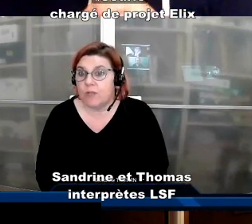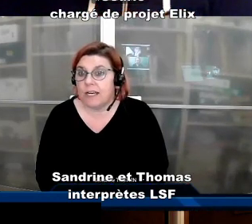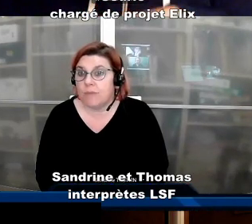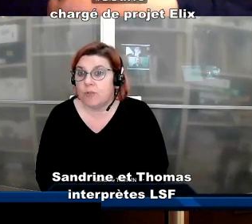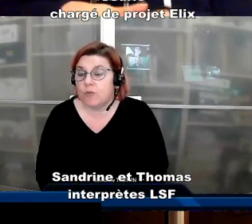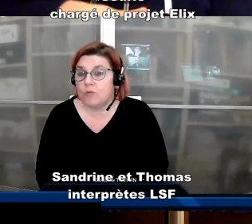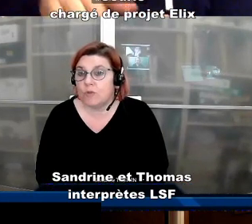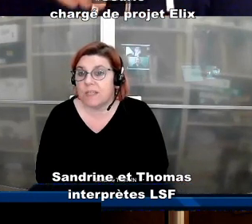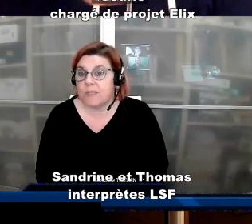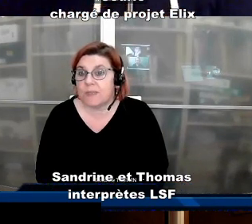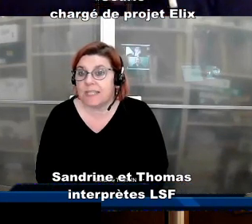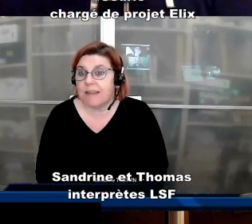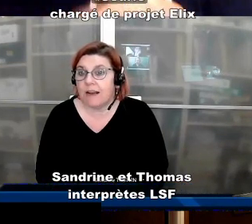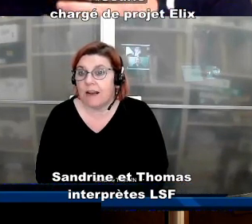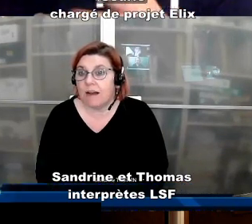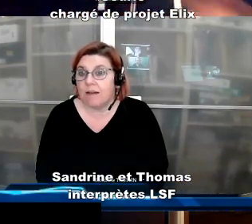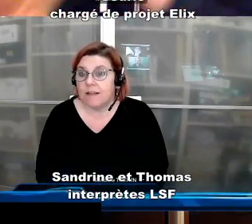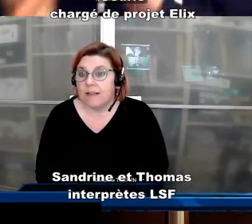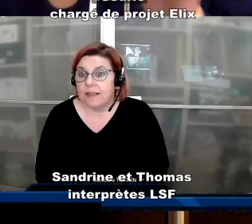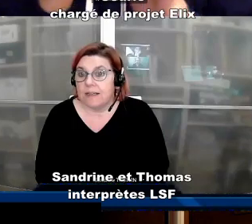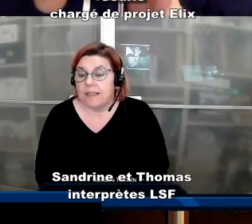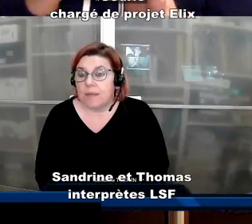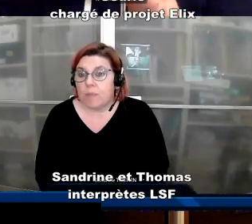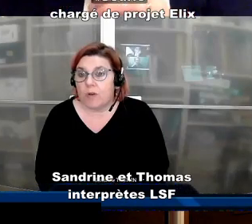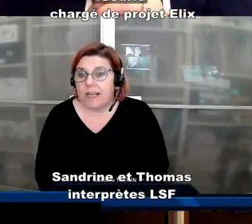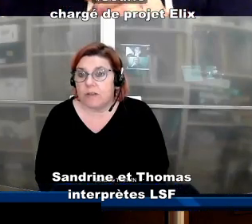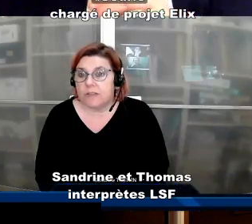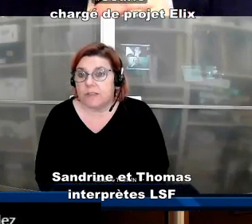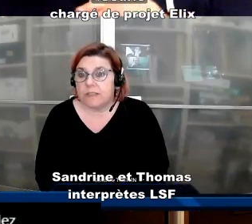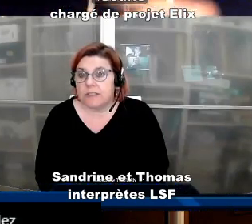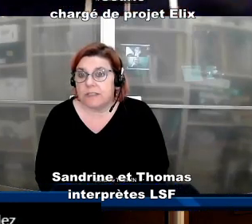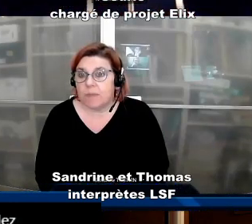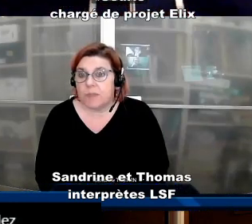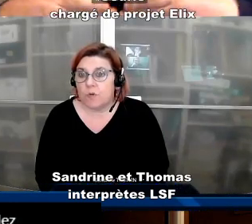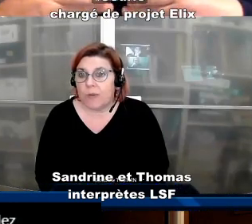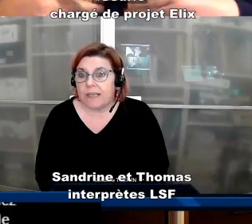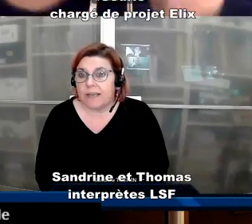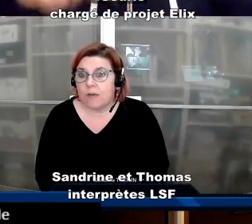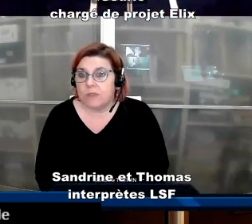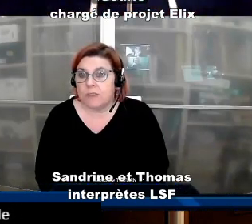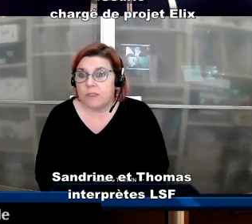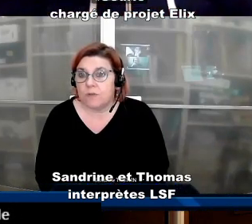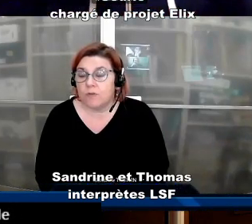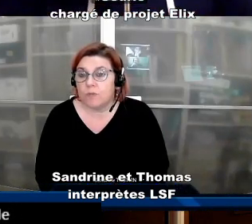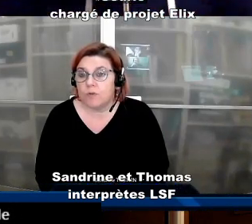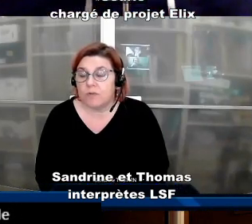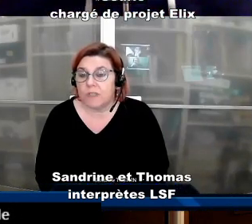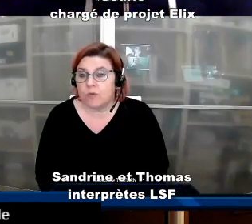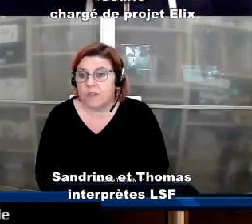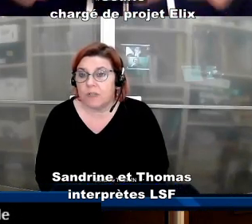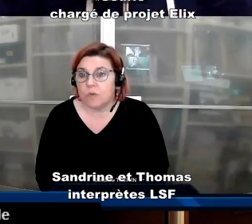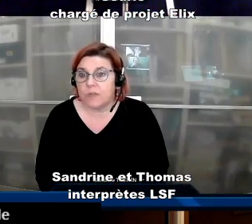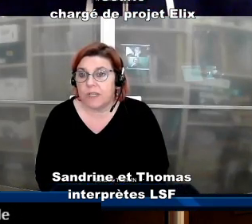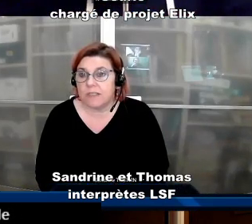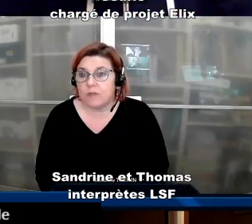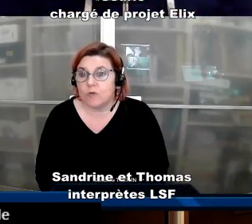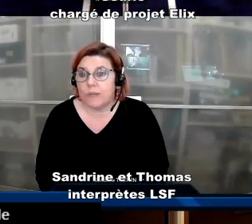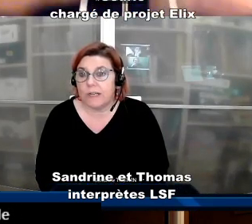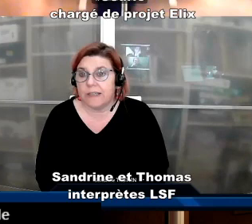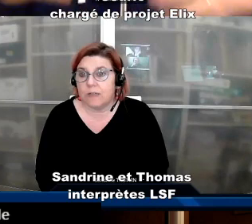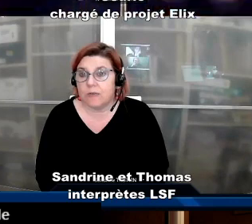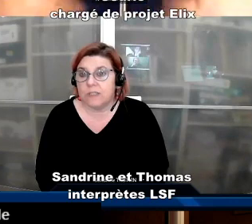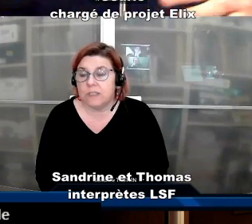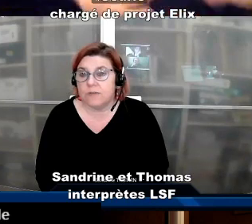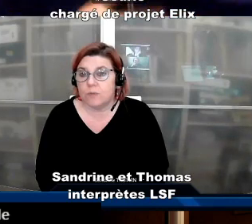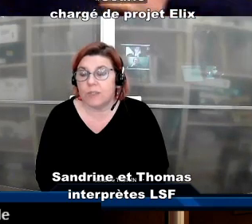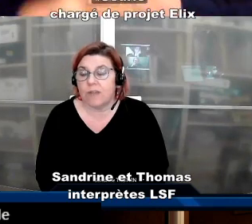Le cerveau, il a l'habitude que ça passe par ce canal-là. Et d'apprendre la langue des signes, ça passe plus par le canal auditif. On vous demande de faire tout à fait le contraire, c'est de